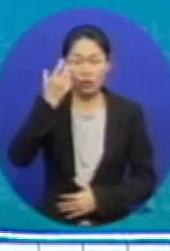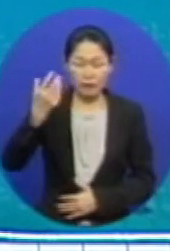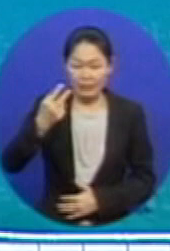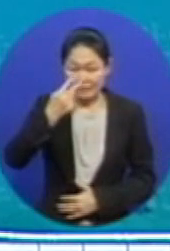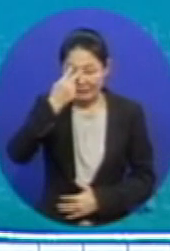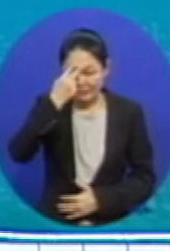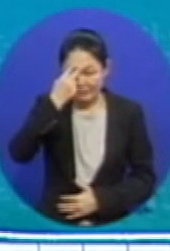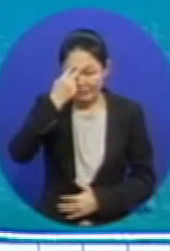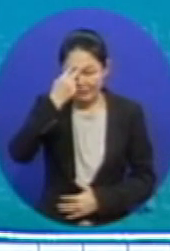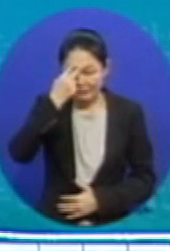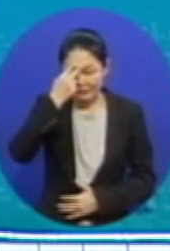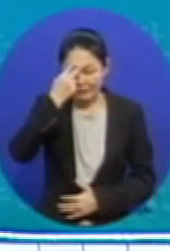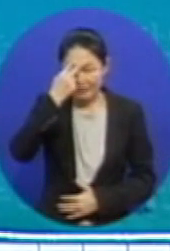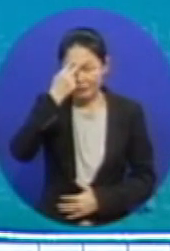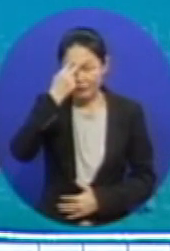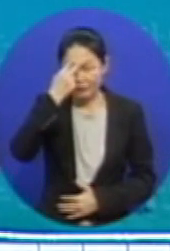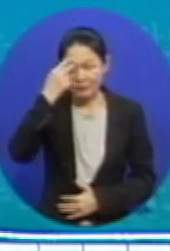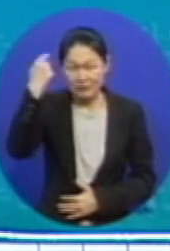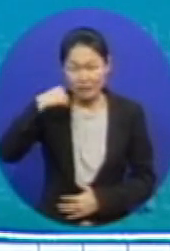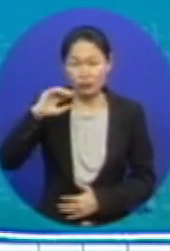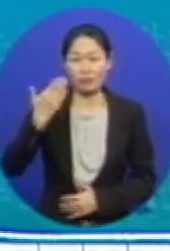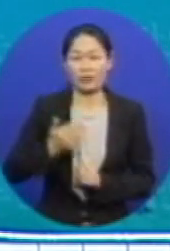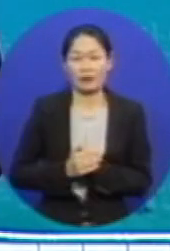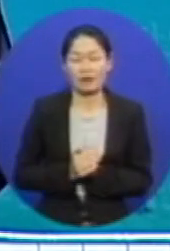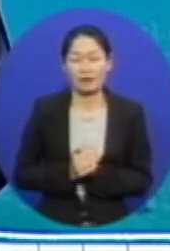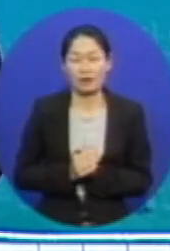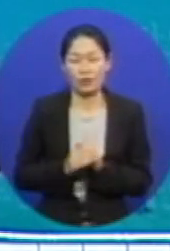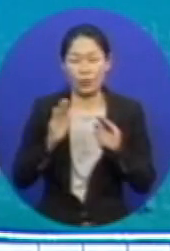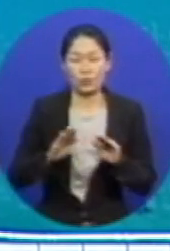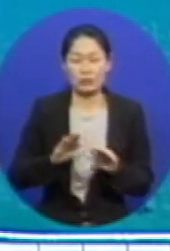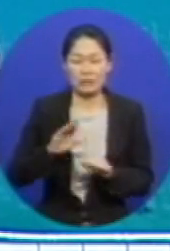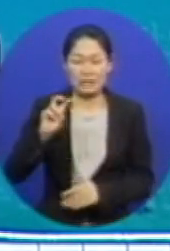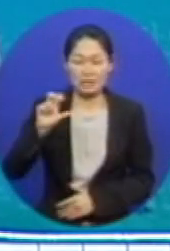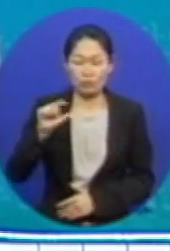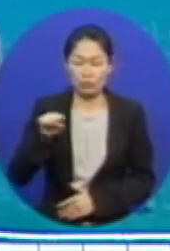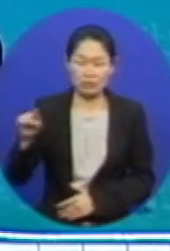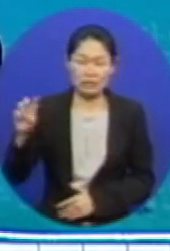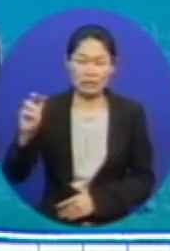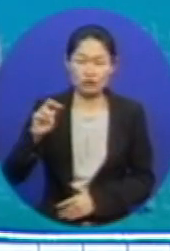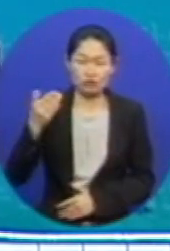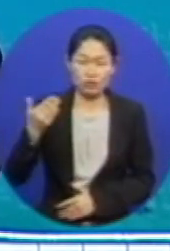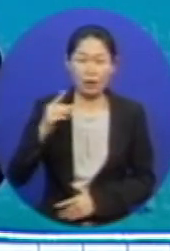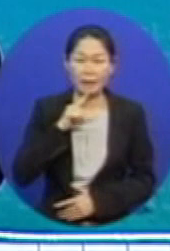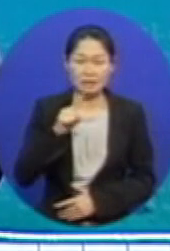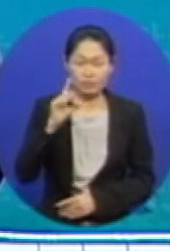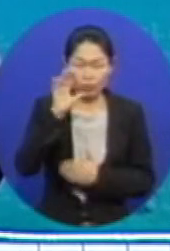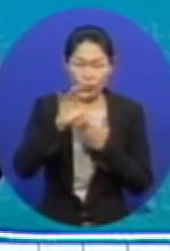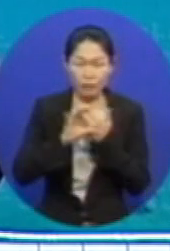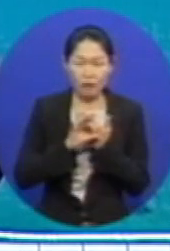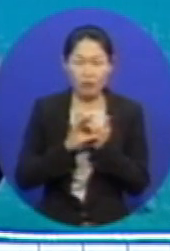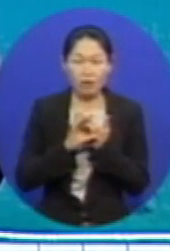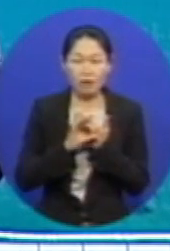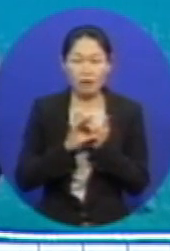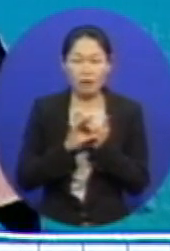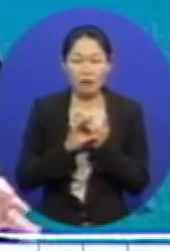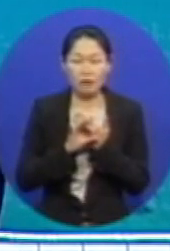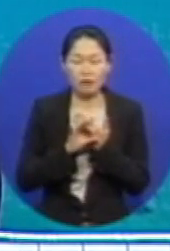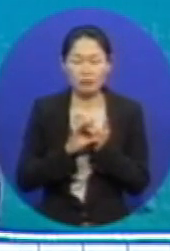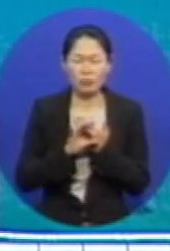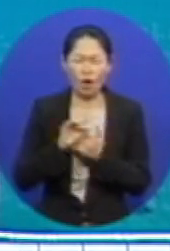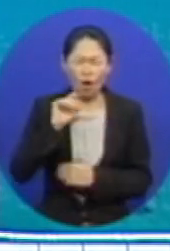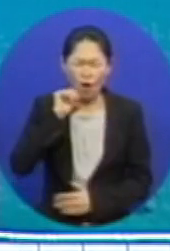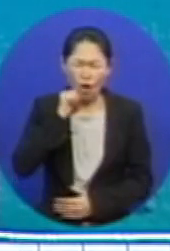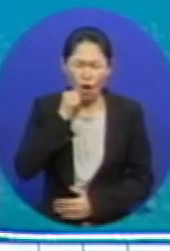근심을 느껴요 오늘 25절 부터 29절 까지 말씀을 보면 뭐 전혀